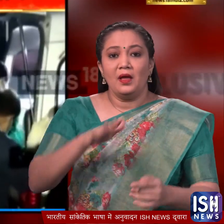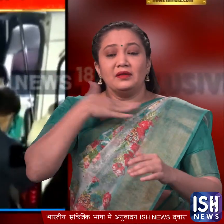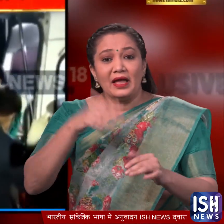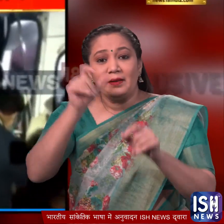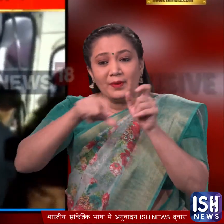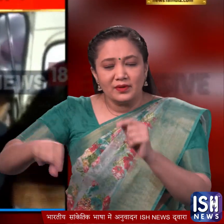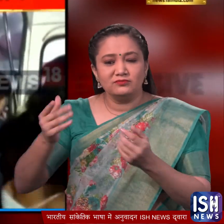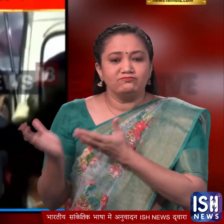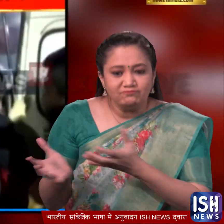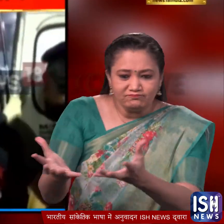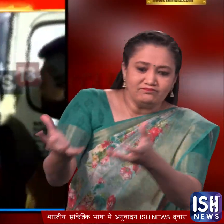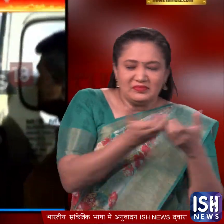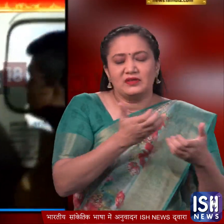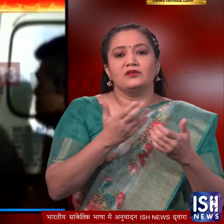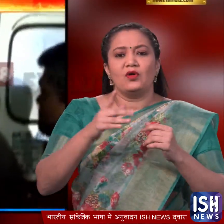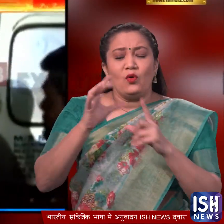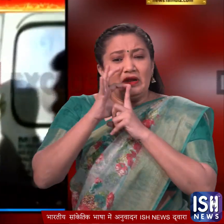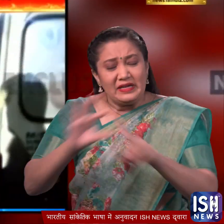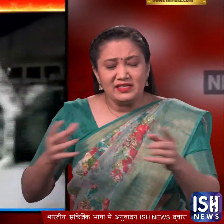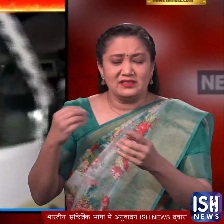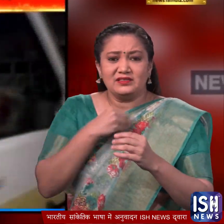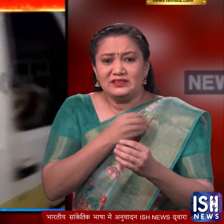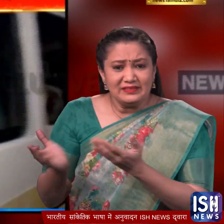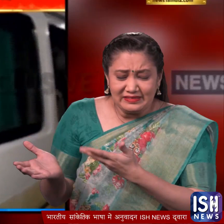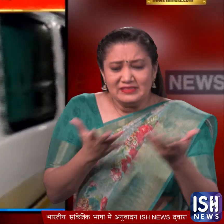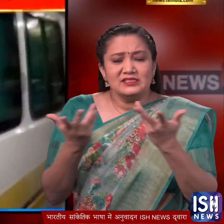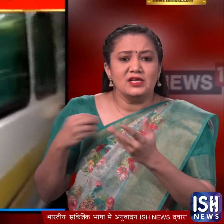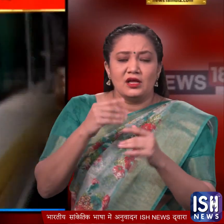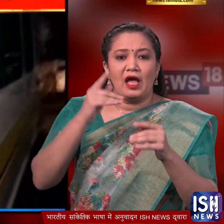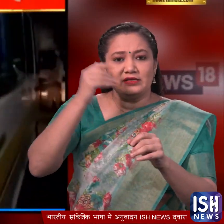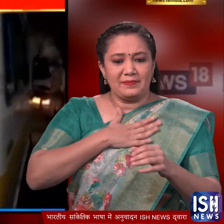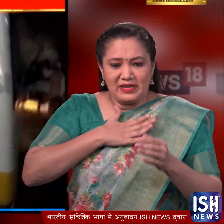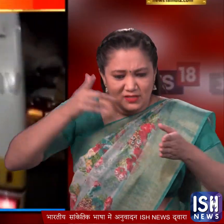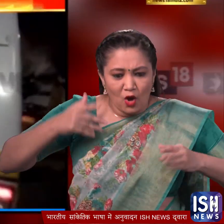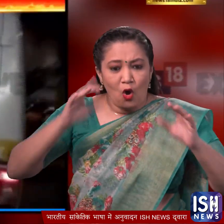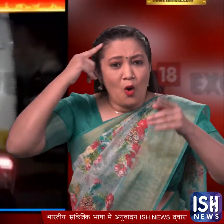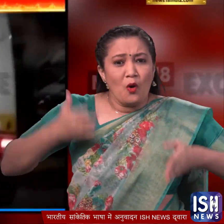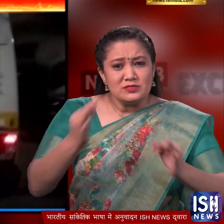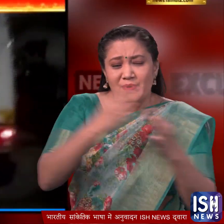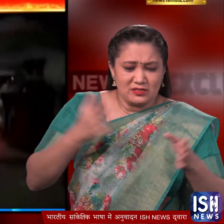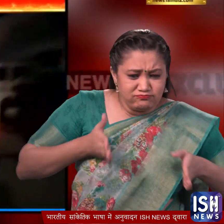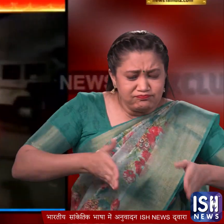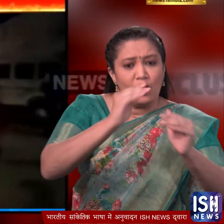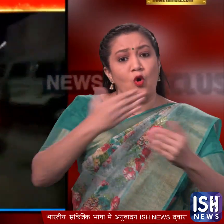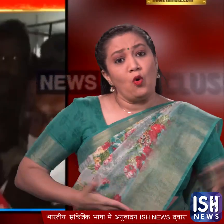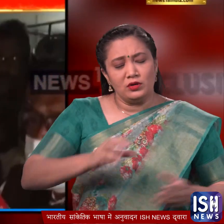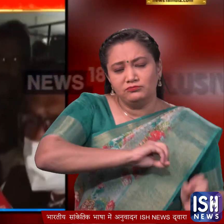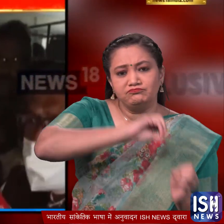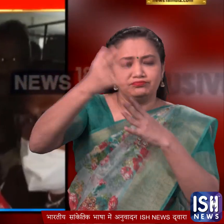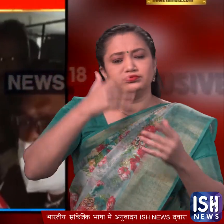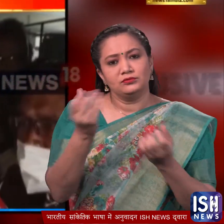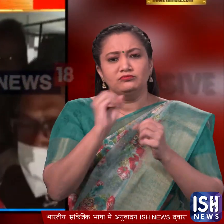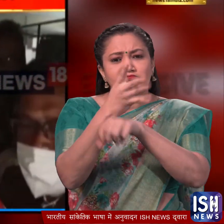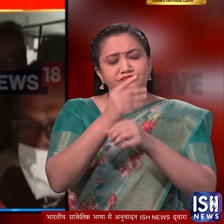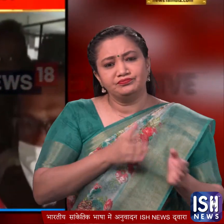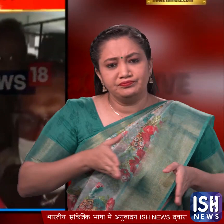हादसे में मारे गए लोगों के शव बाहर निकाले गए जबकि गंभीर रूप से जख्मी लोगों को ग्रीन कॉरिडोर बनाकर कोलकाता भेजने का फैसला लिया गया। एम्बुलेंस